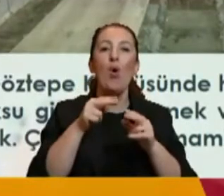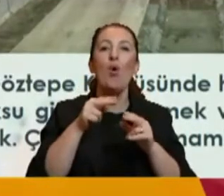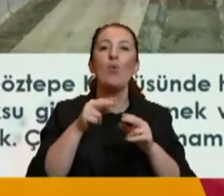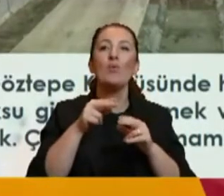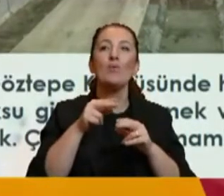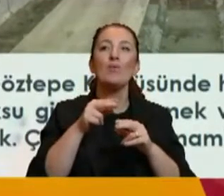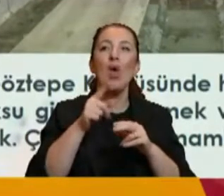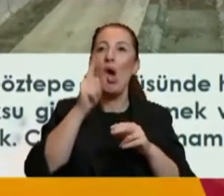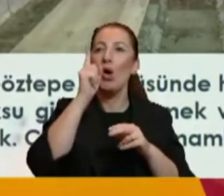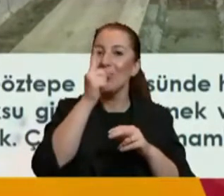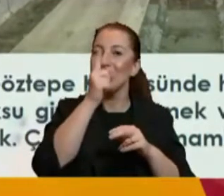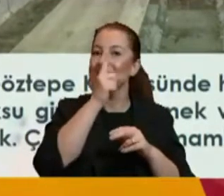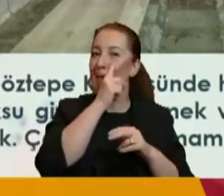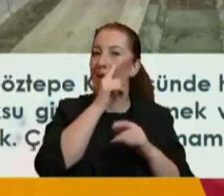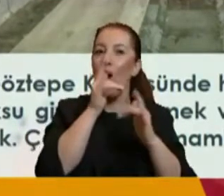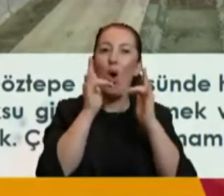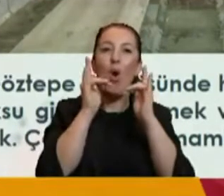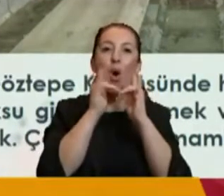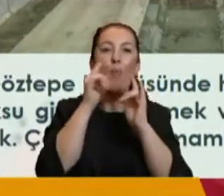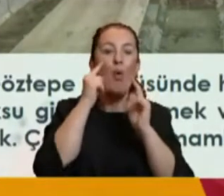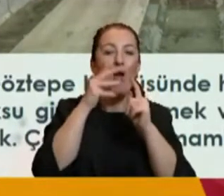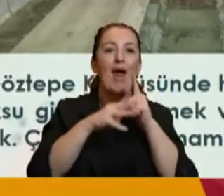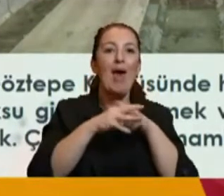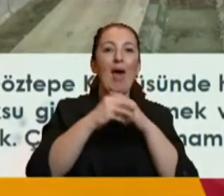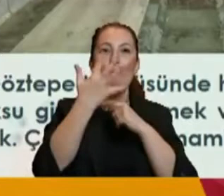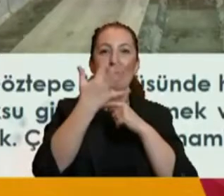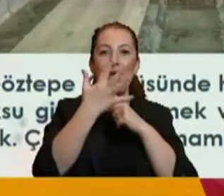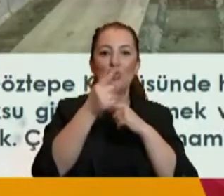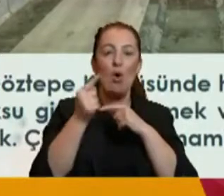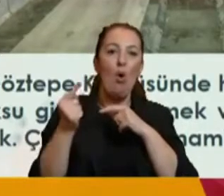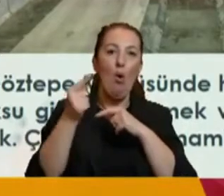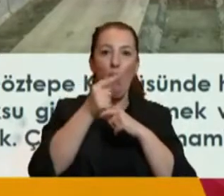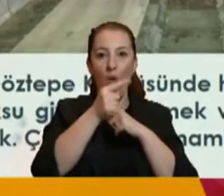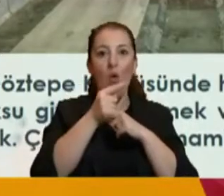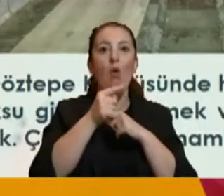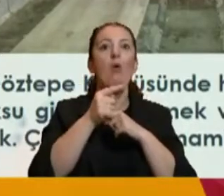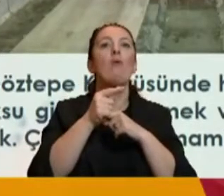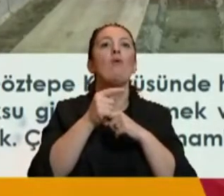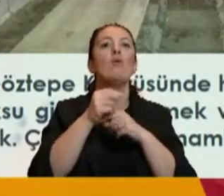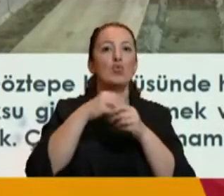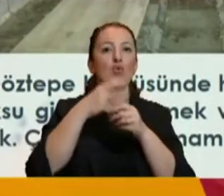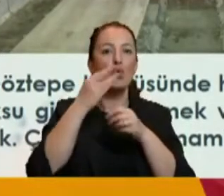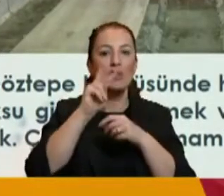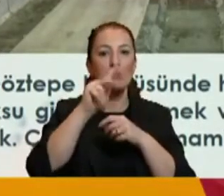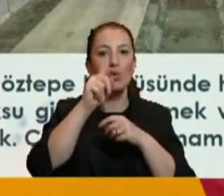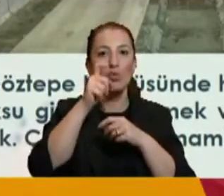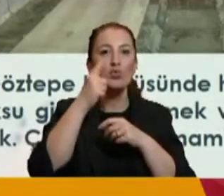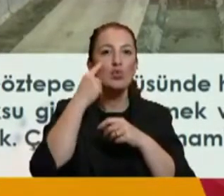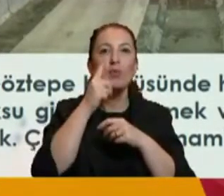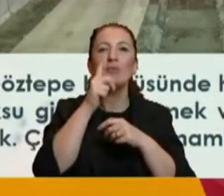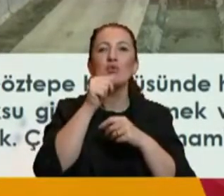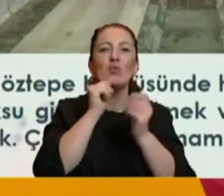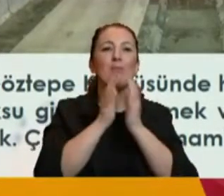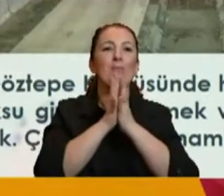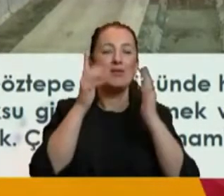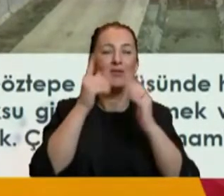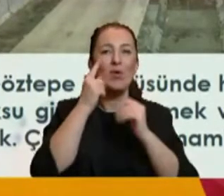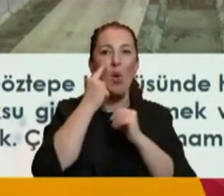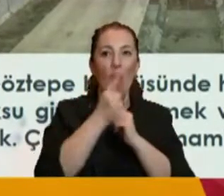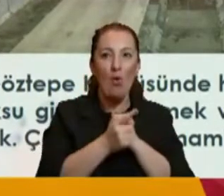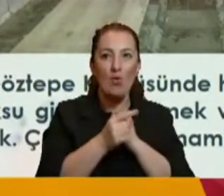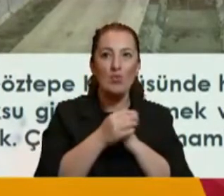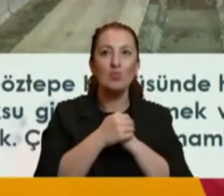köprüsünün E5 geçişi tamamlandı Bu da 2019 yılında bir su baskını görüyorsunuz